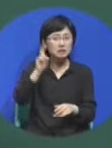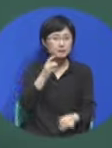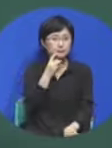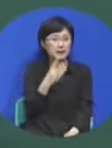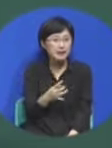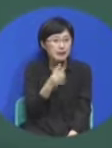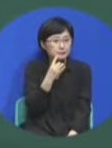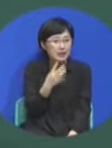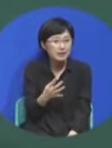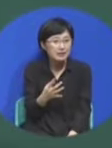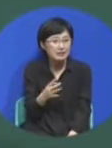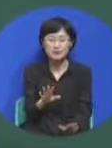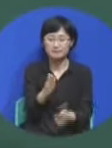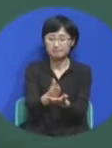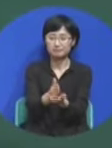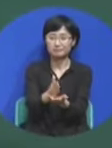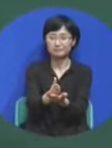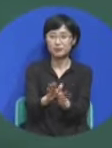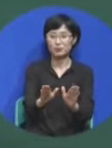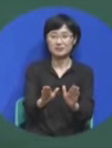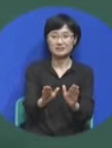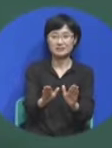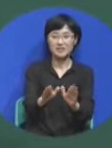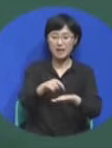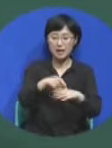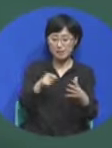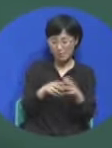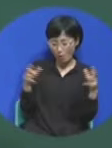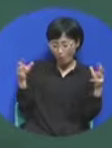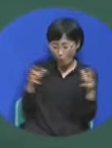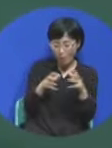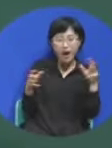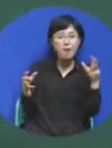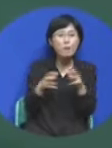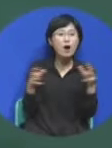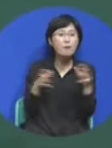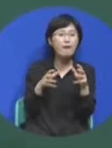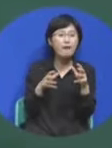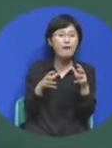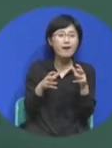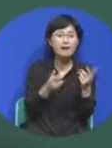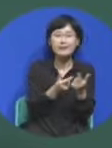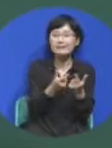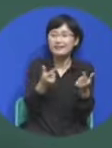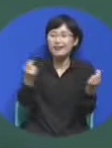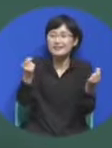분도 우리의 마음을 다해서 하나님 앞에 찬양하는 좀 그런 시간이 되어지길 바라겠습니다.